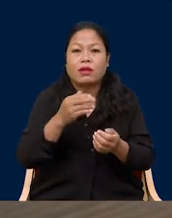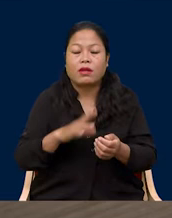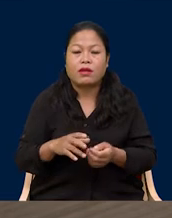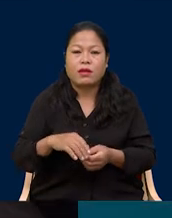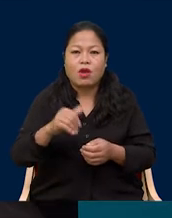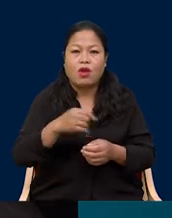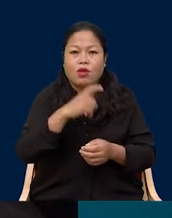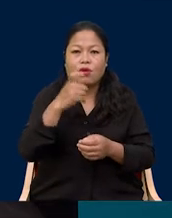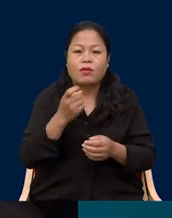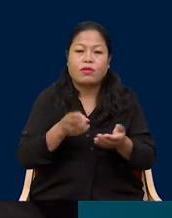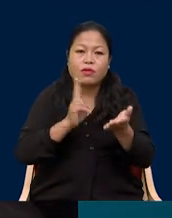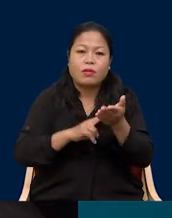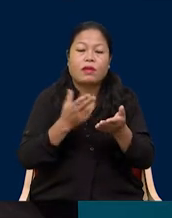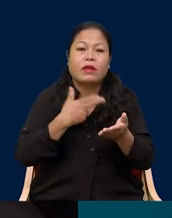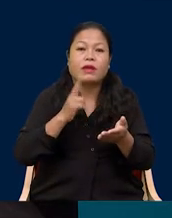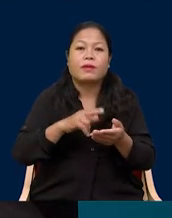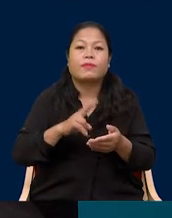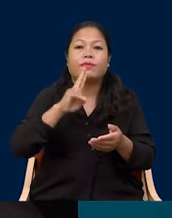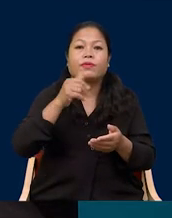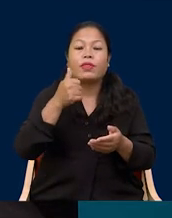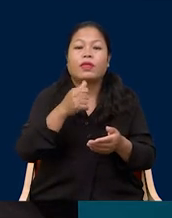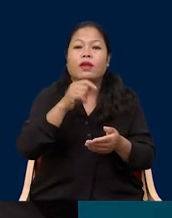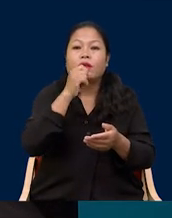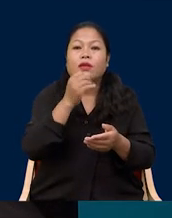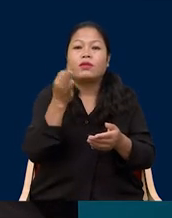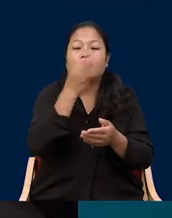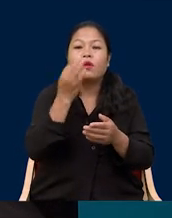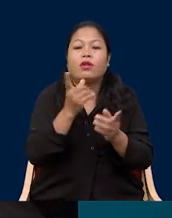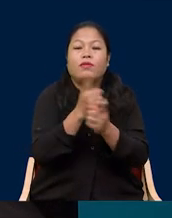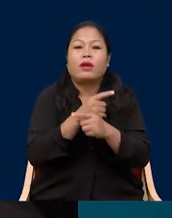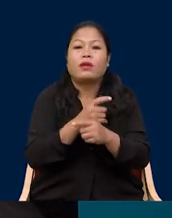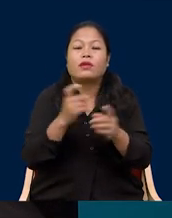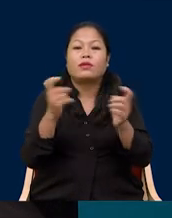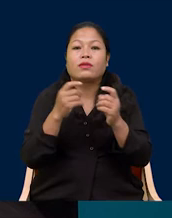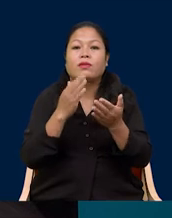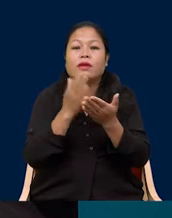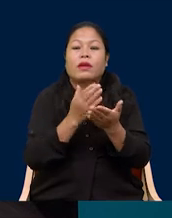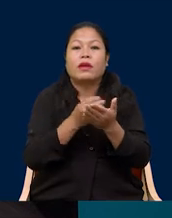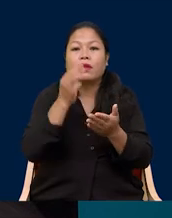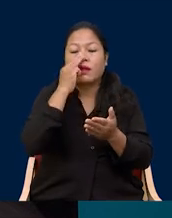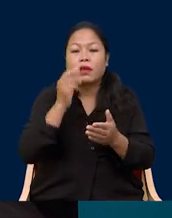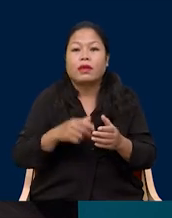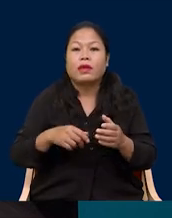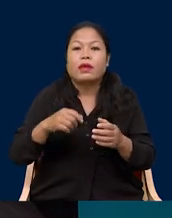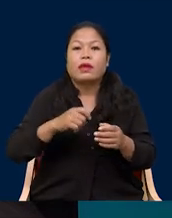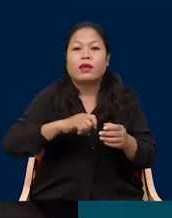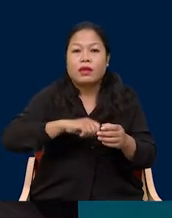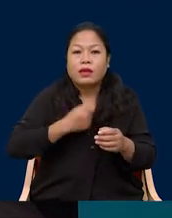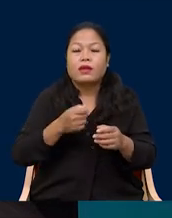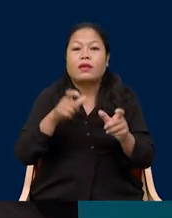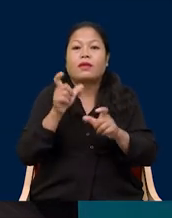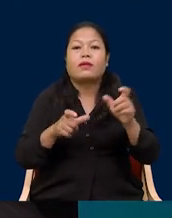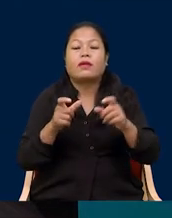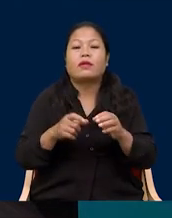हामीले ल्याउन सक्छौँ। यसमै मैले अर्को प्रश्न पनि थप्न चाहे, 26 जलवायु सम्मेलन अभियानको क्रममा व्यक्तिगत हिसाबमा